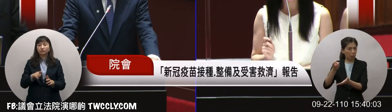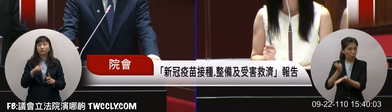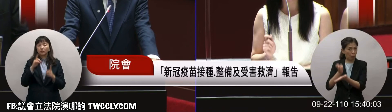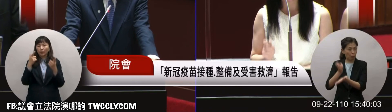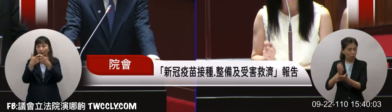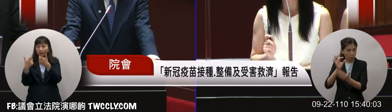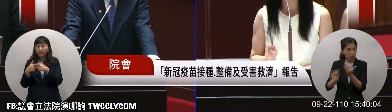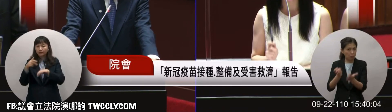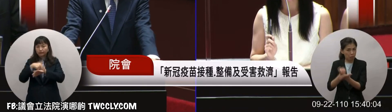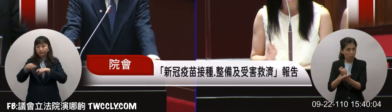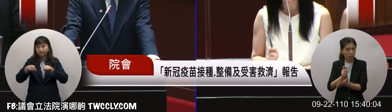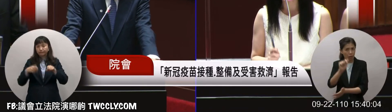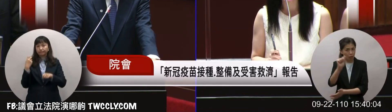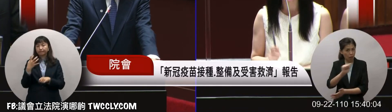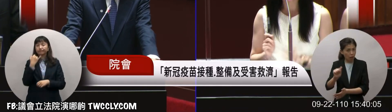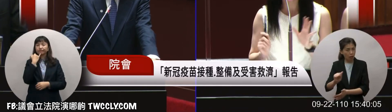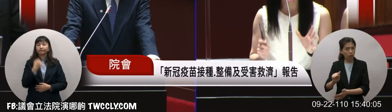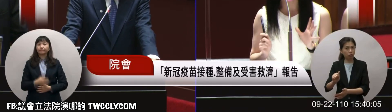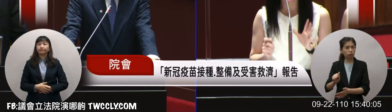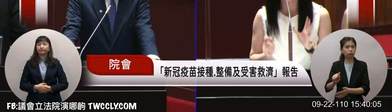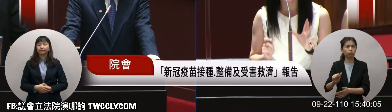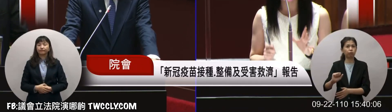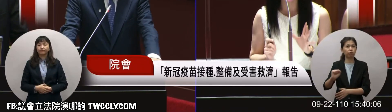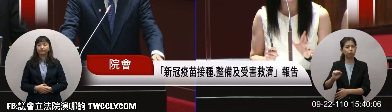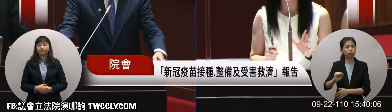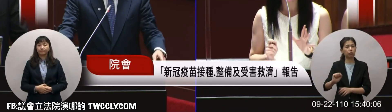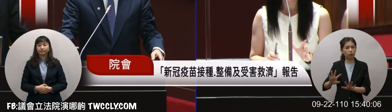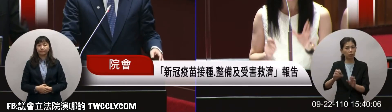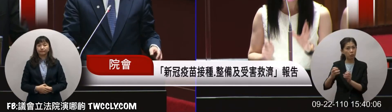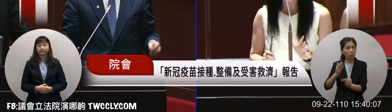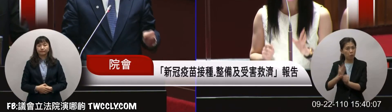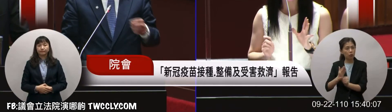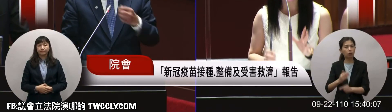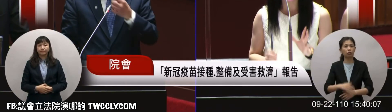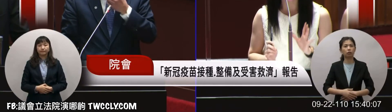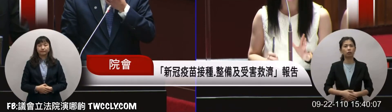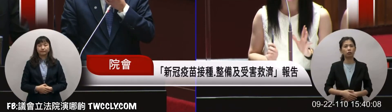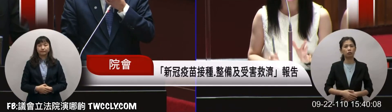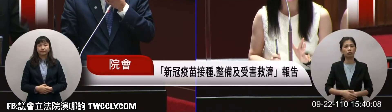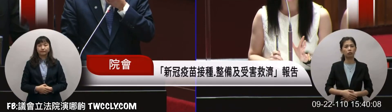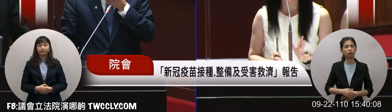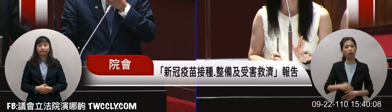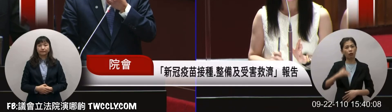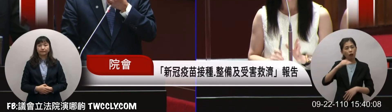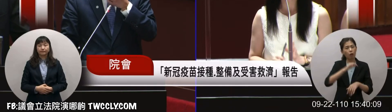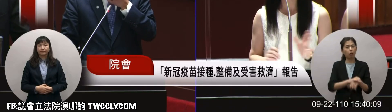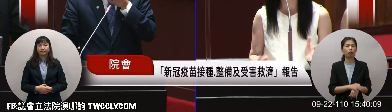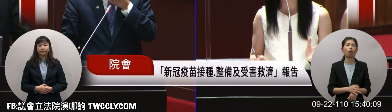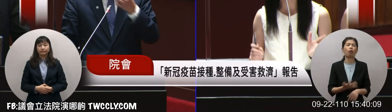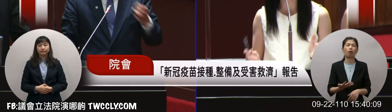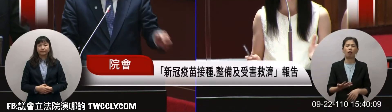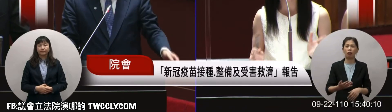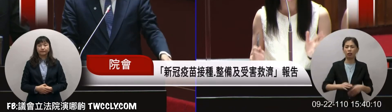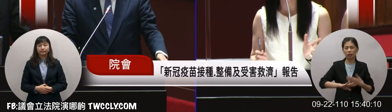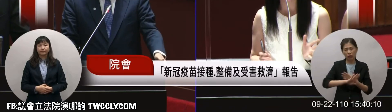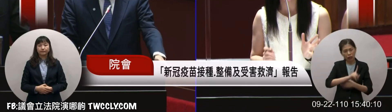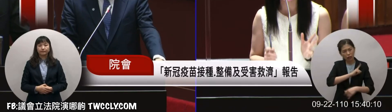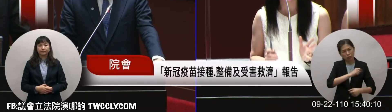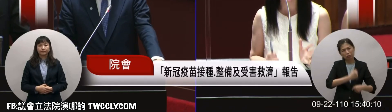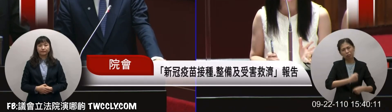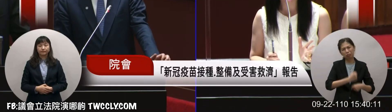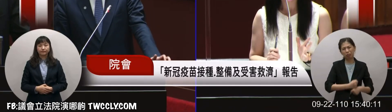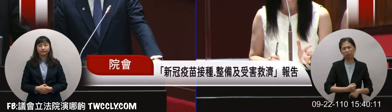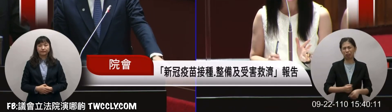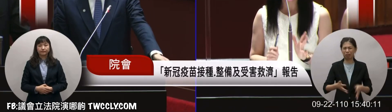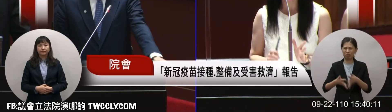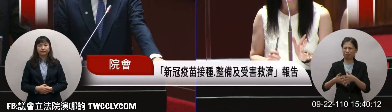连 AZ 他都没有通过，目前还在讨论中。那更何况是我们的高端或是其他的疫苗这么多的